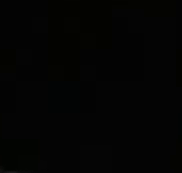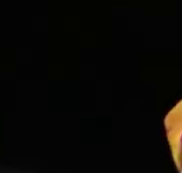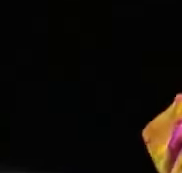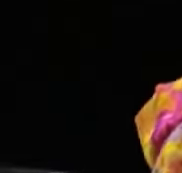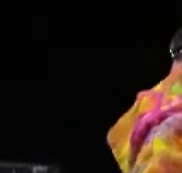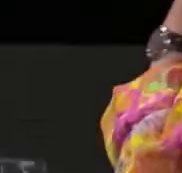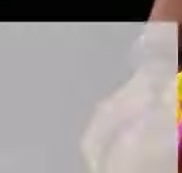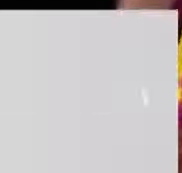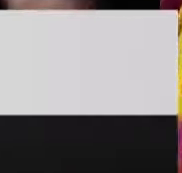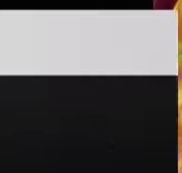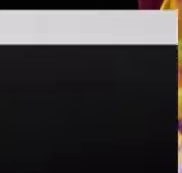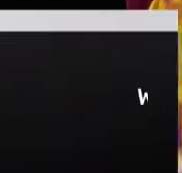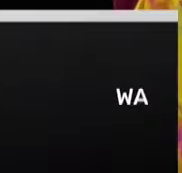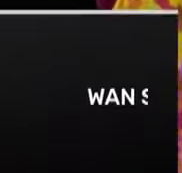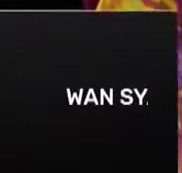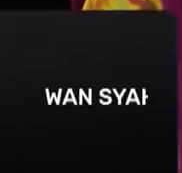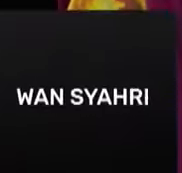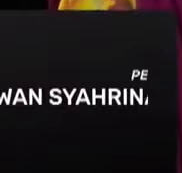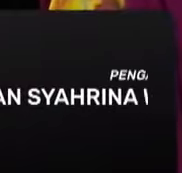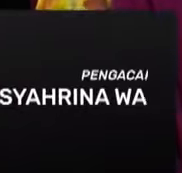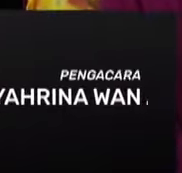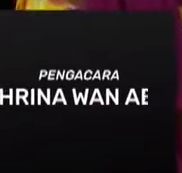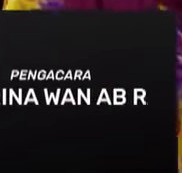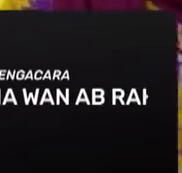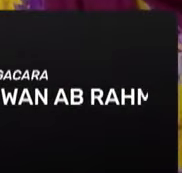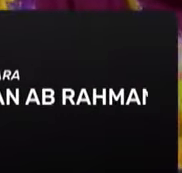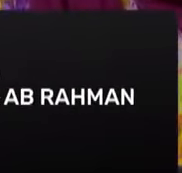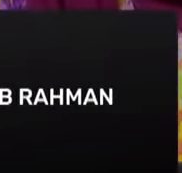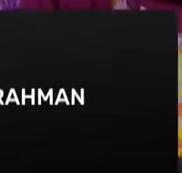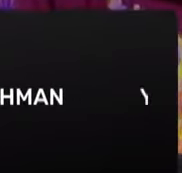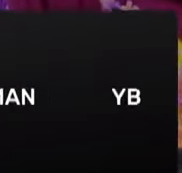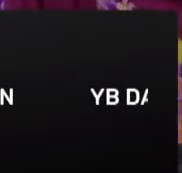hai hai hai hai